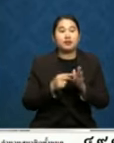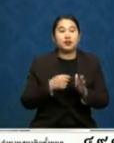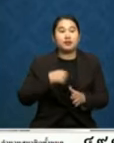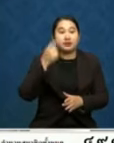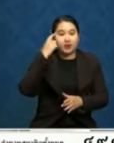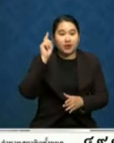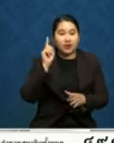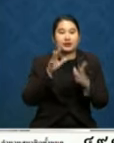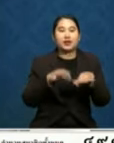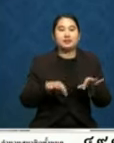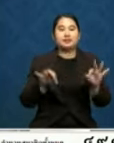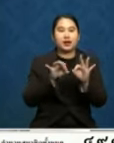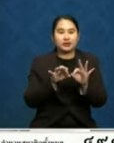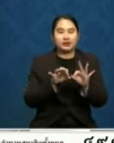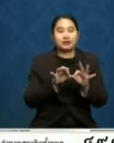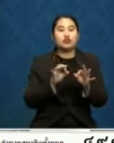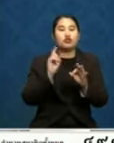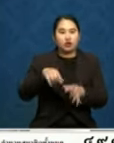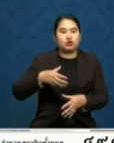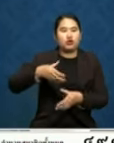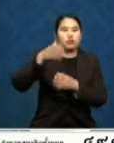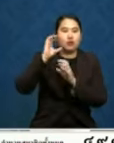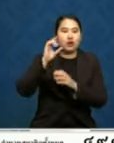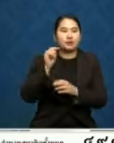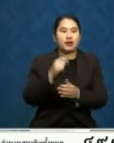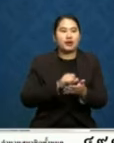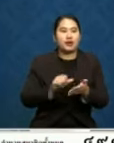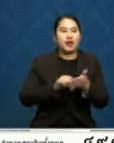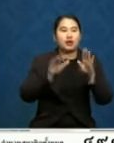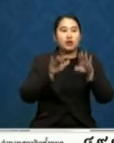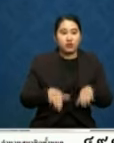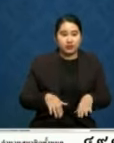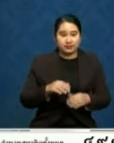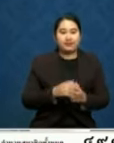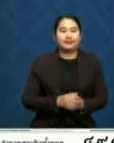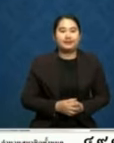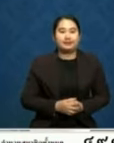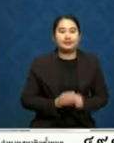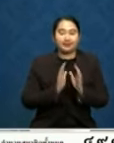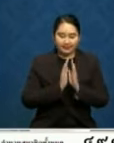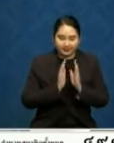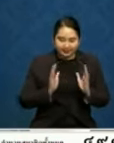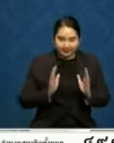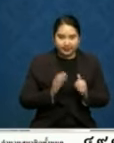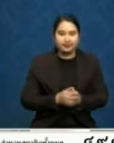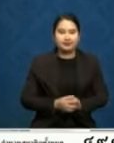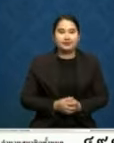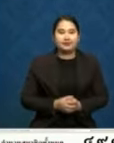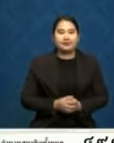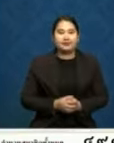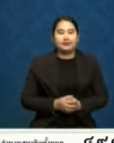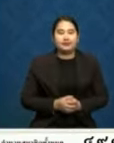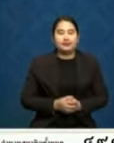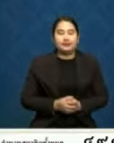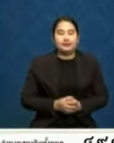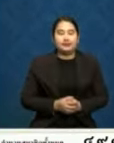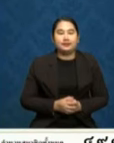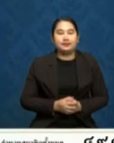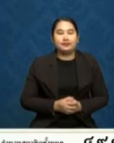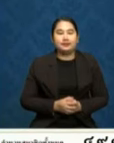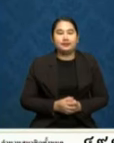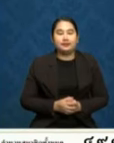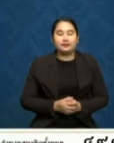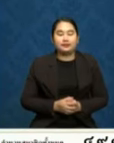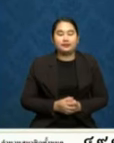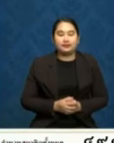งเวลาต้องลบทบทวนแล้วก็ตัดลดงบประมาณในโครงการที่ผมได้กล่าวไปขอบพระคุณมากครับท่านประธาน ครับขอบคุณครับ